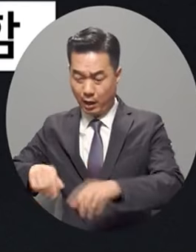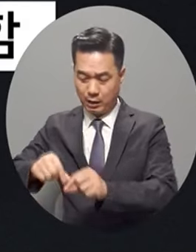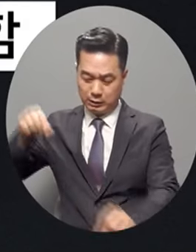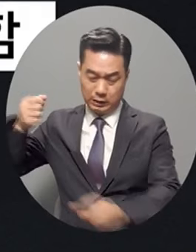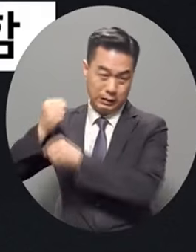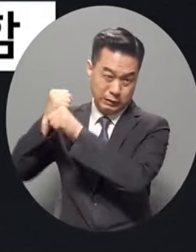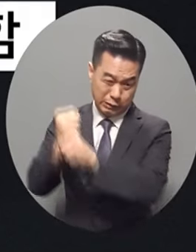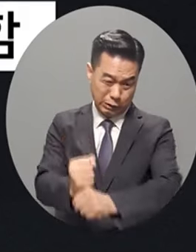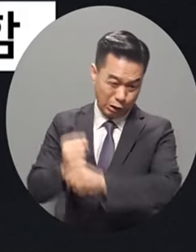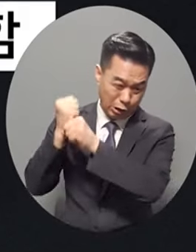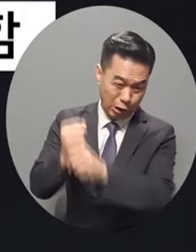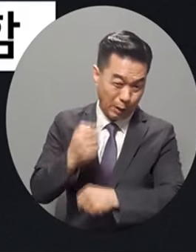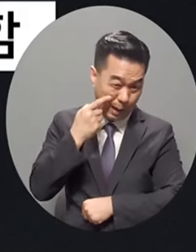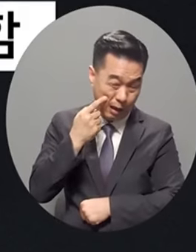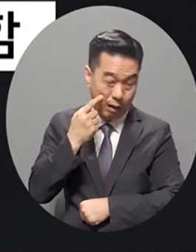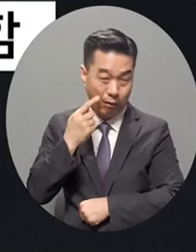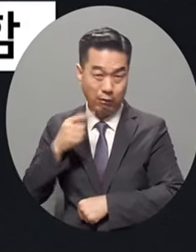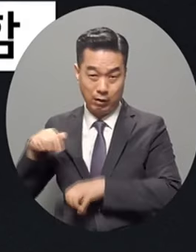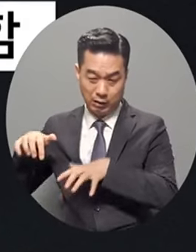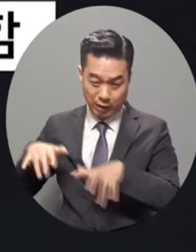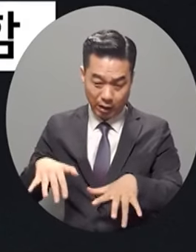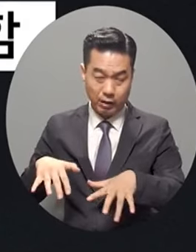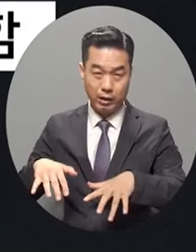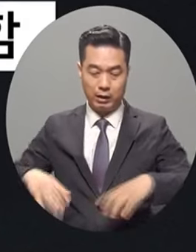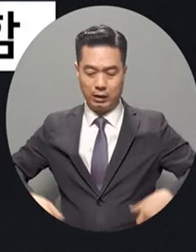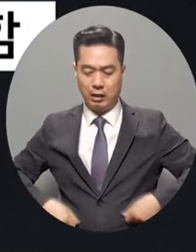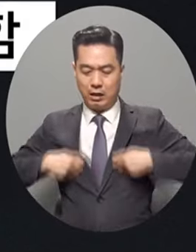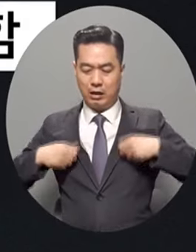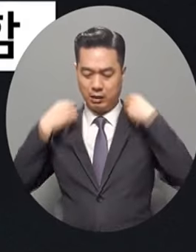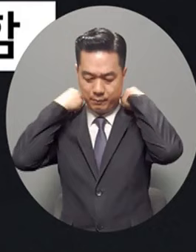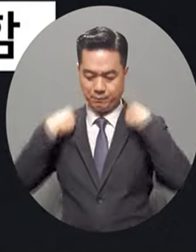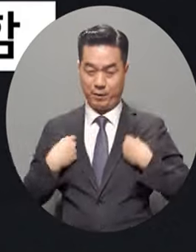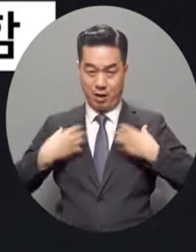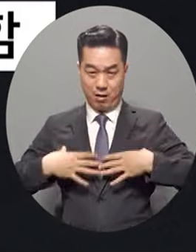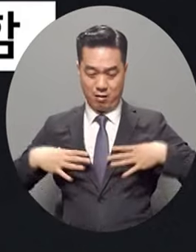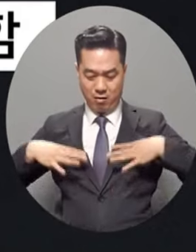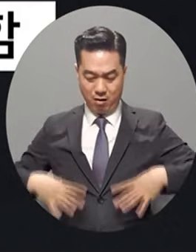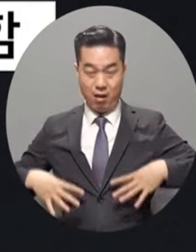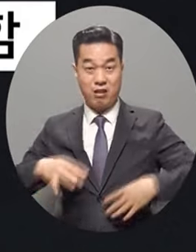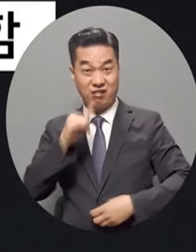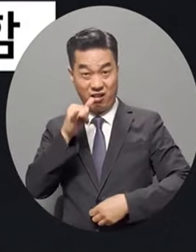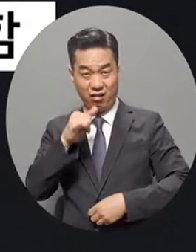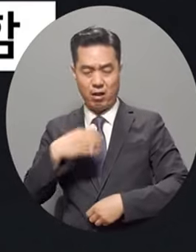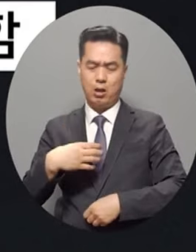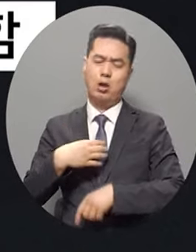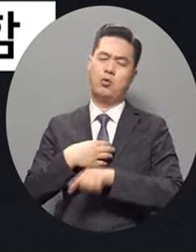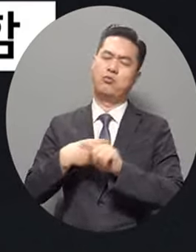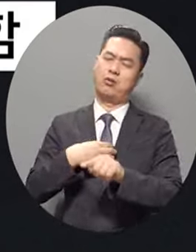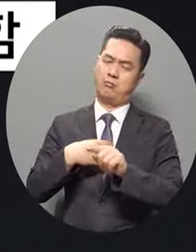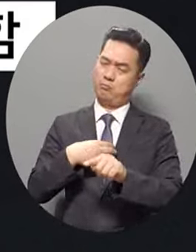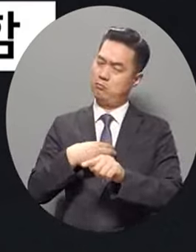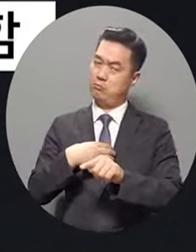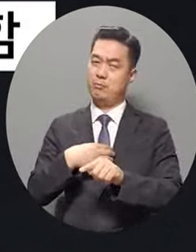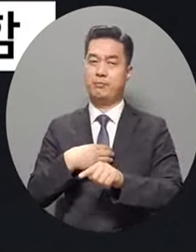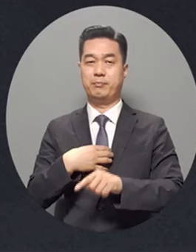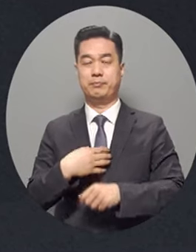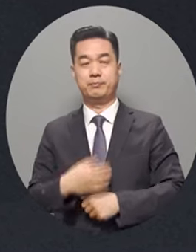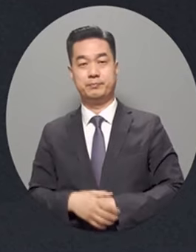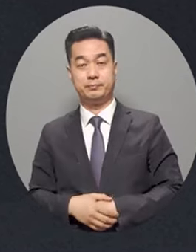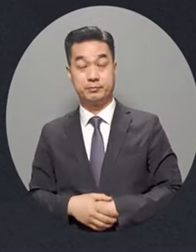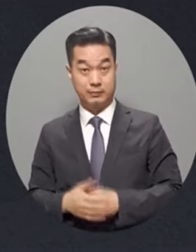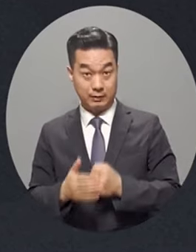한다 내려가는 사람은 가슴 장화를 신으라고 지시해 상병을 위험하게 했다고 판단했습니다